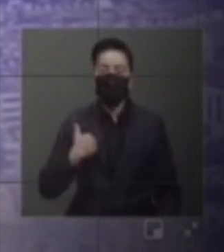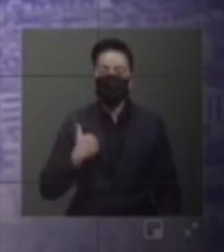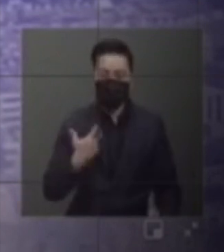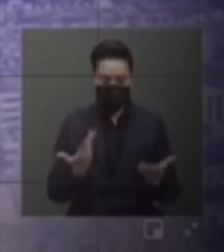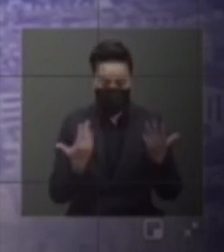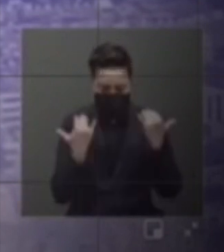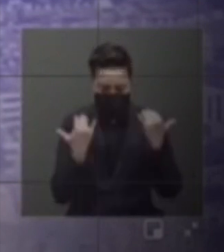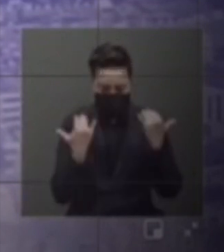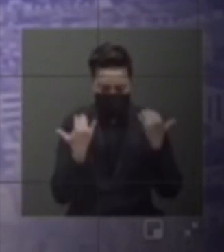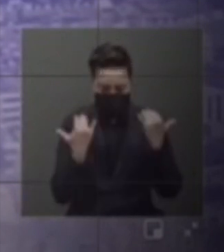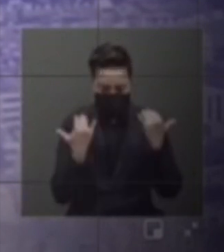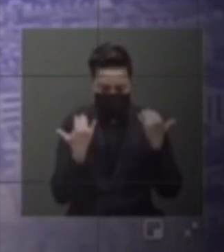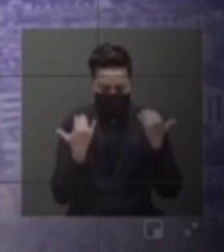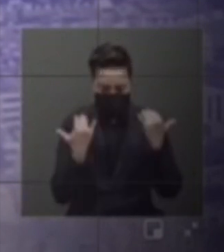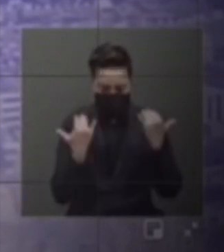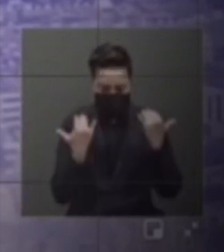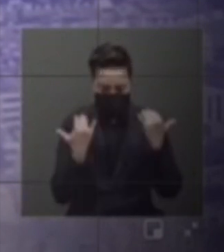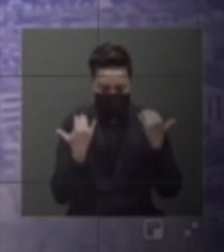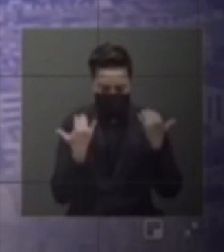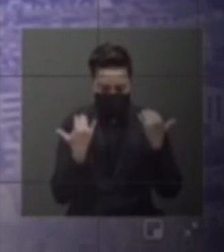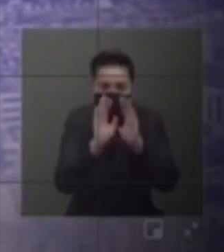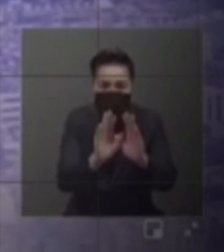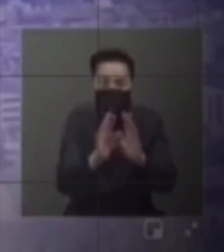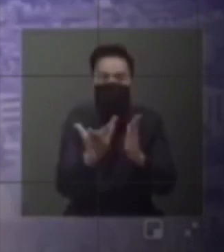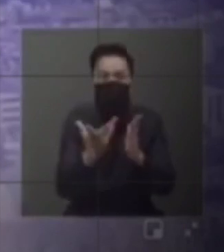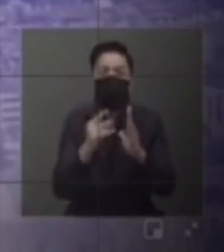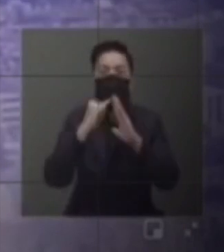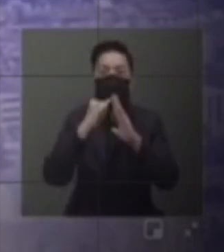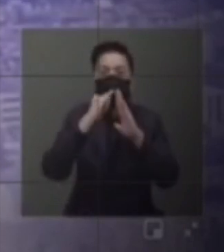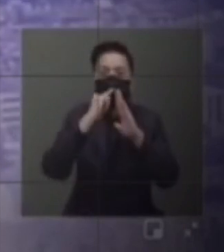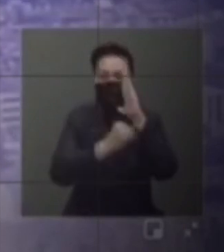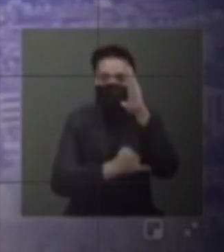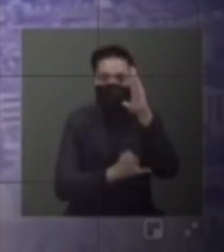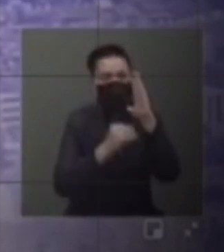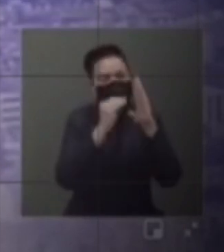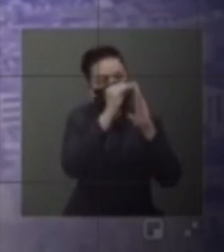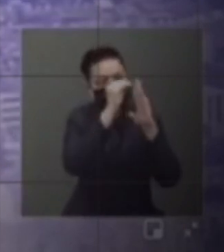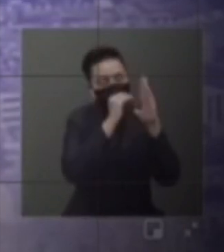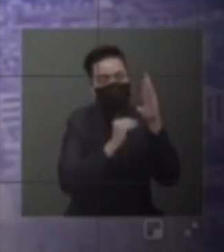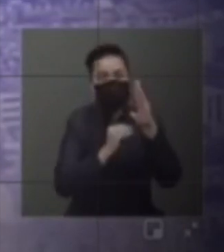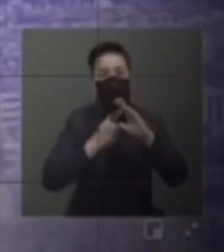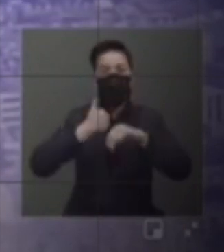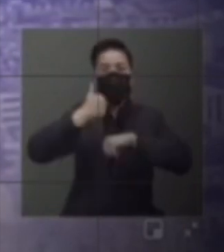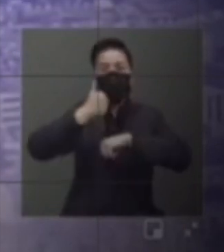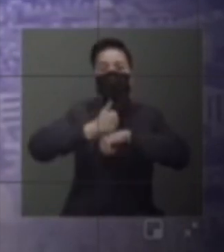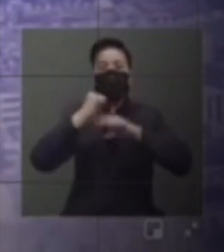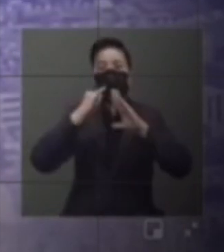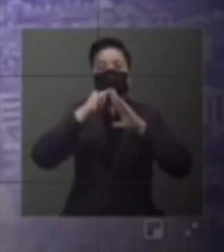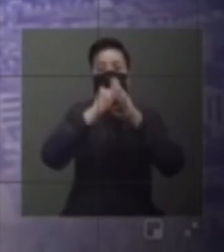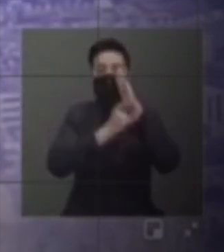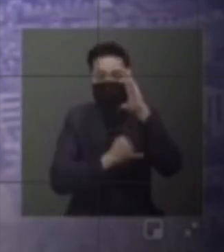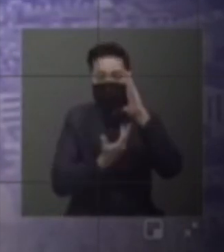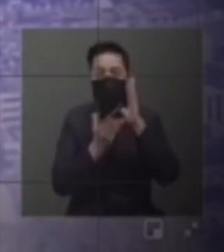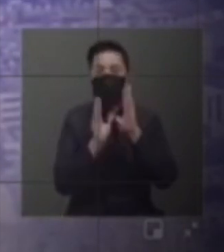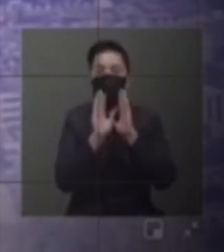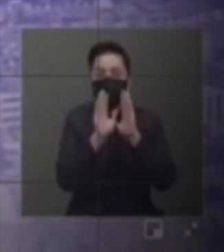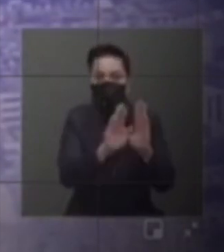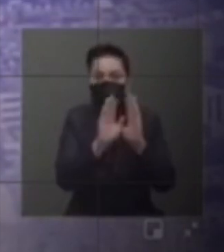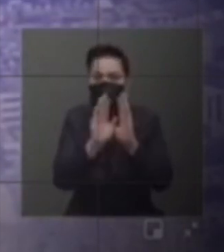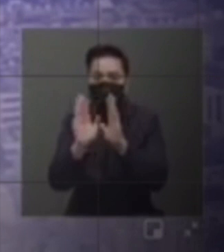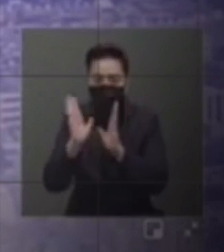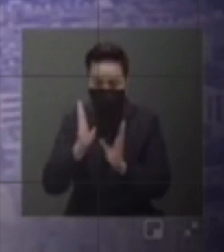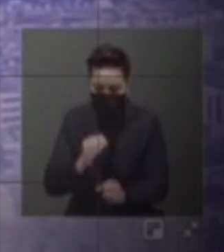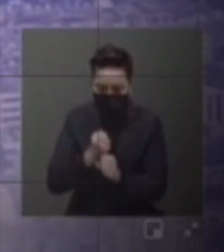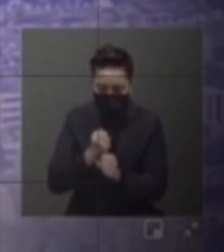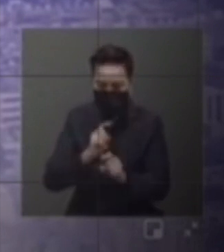ไรก็ตามก็คงจะต้องฝากไปยังคณะกรรมการจังหวัดผู้ว่าราชการจังหวัดนะคะรวมทั้งหน่วยงานที่เกี่ยวข้อง